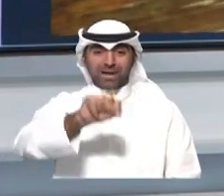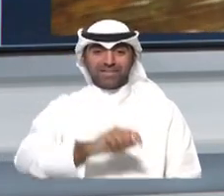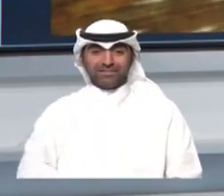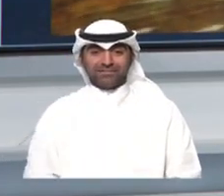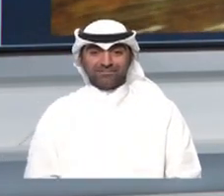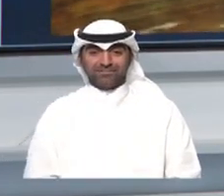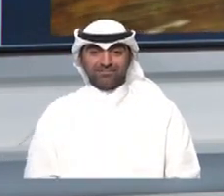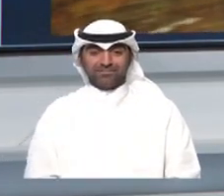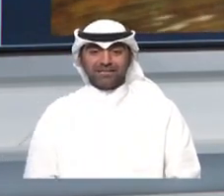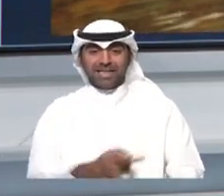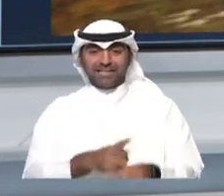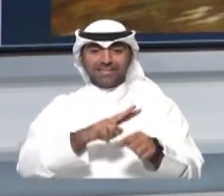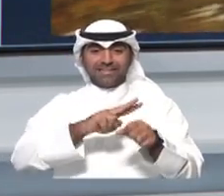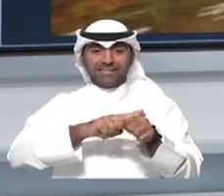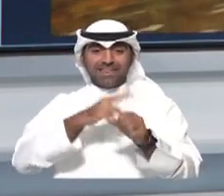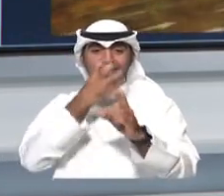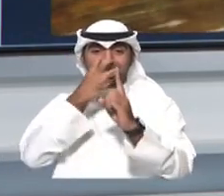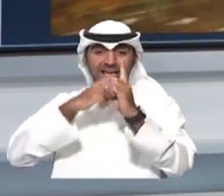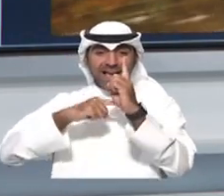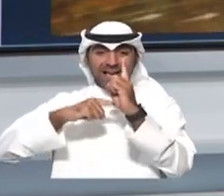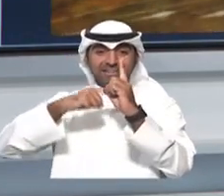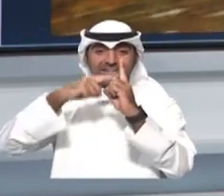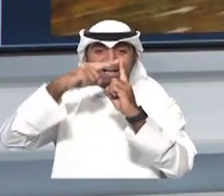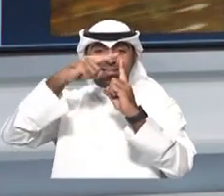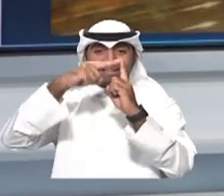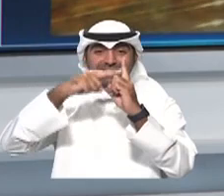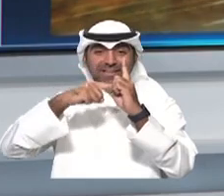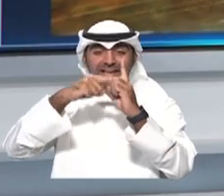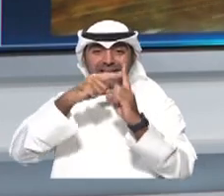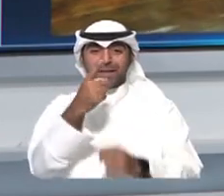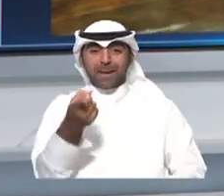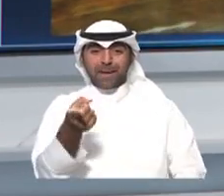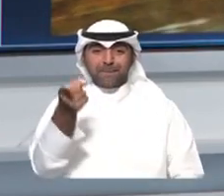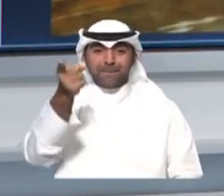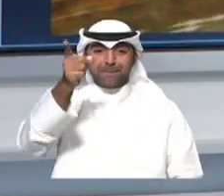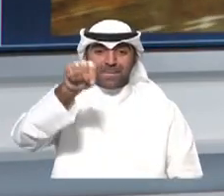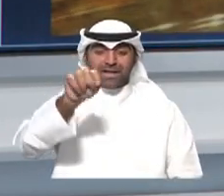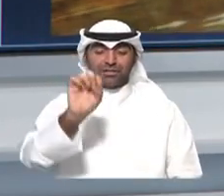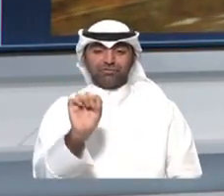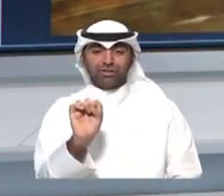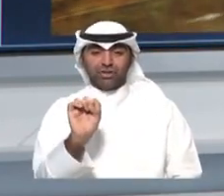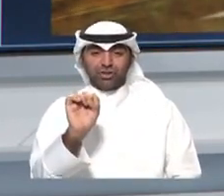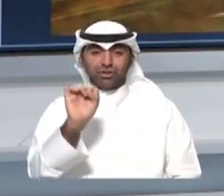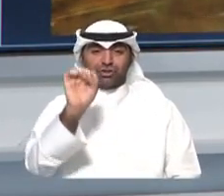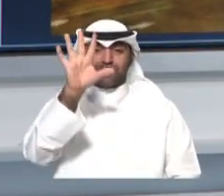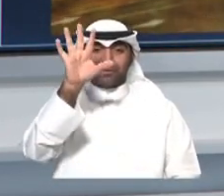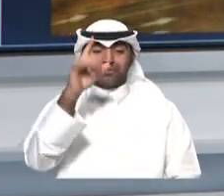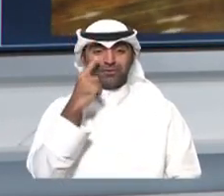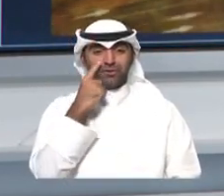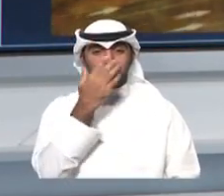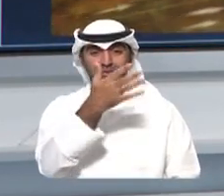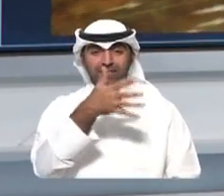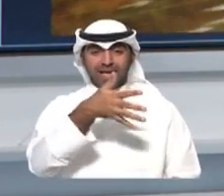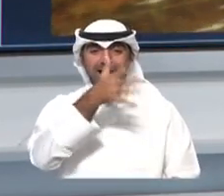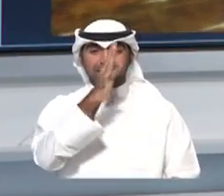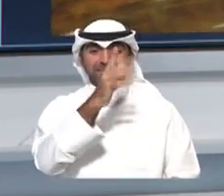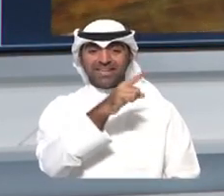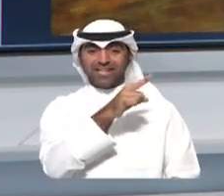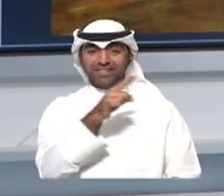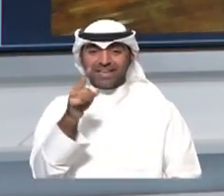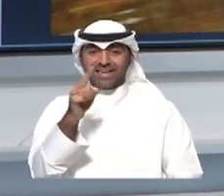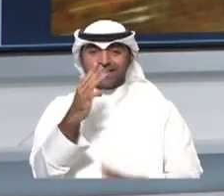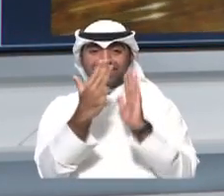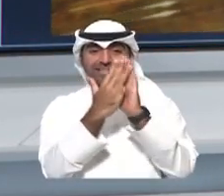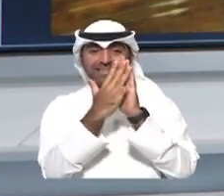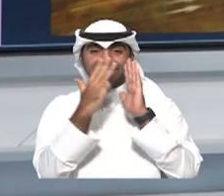المناطق. أما بالنسبة لدرجات الحرارة المتوقعة في صباح يوم الغد، راح تتراوح ما بين 15 إلى 19